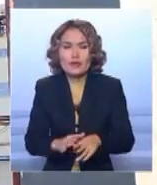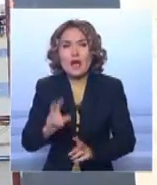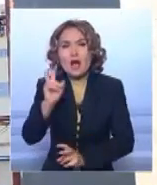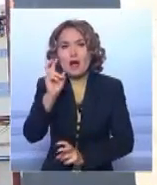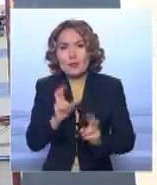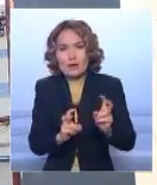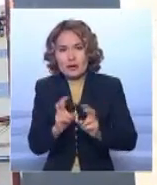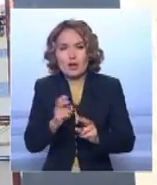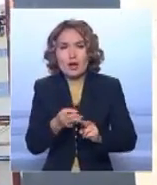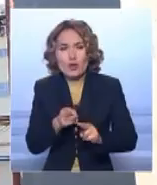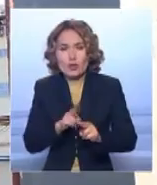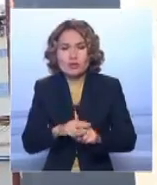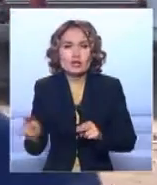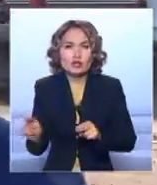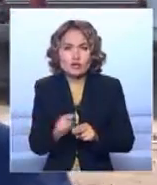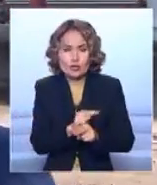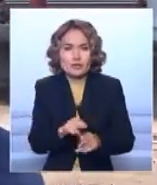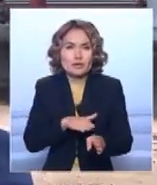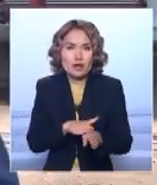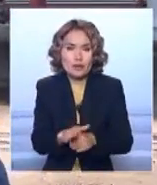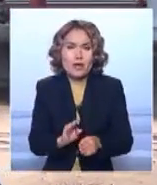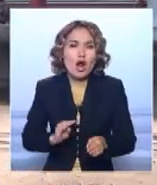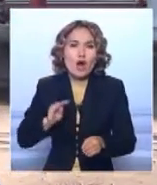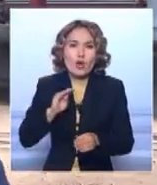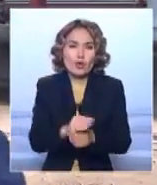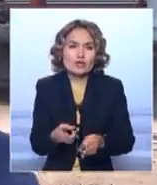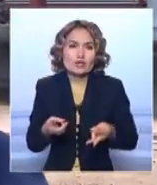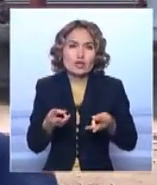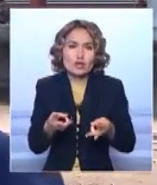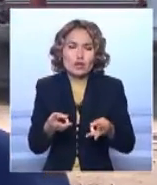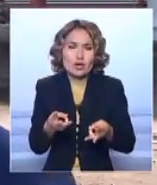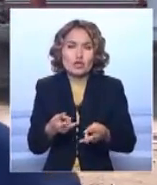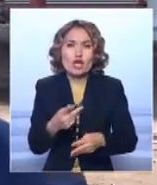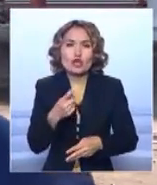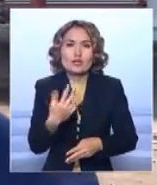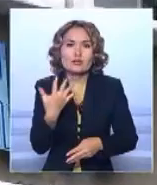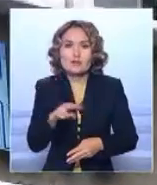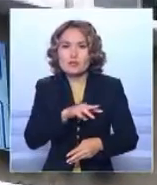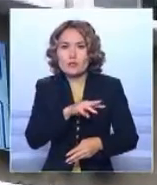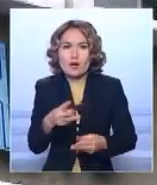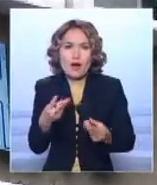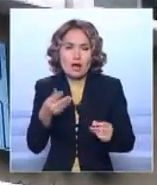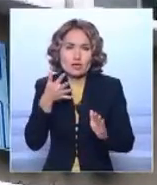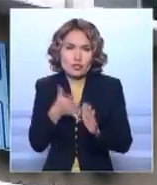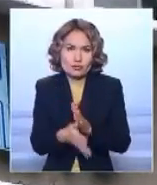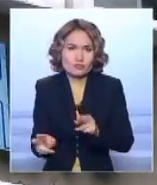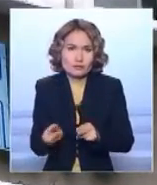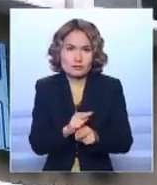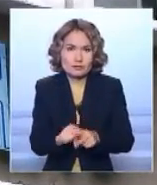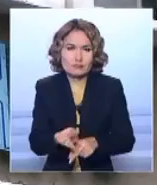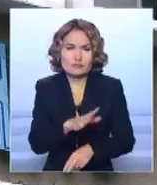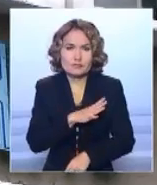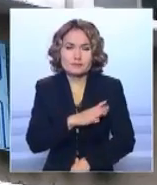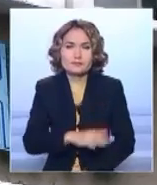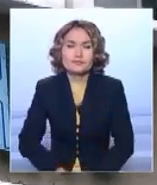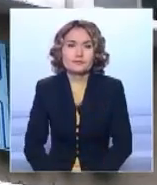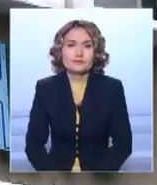кәсіпорнында ағымдағы жөндеулер жүргізу үшін қосымша 105 миллион теңге бөлінгенін де айта кеткен жөн.